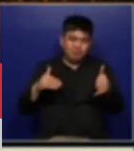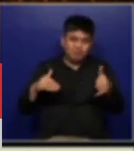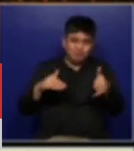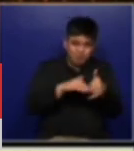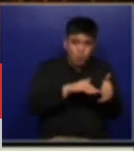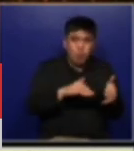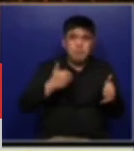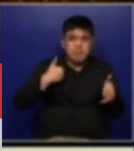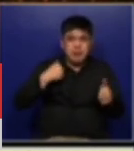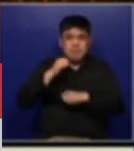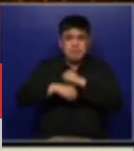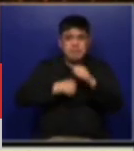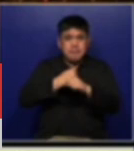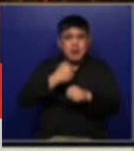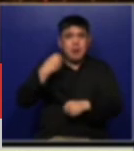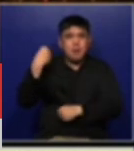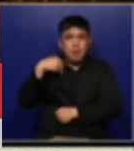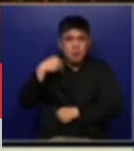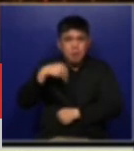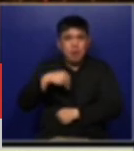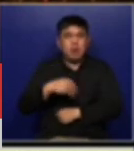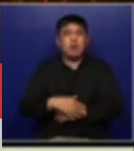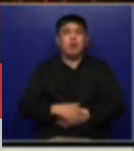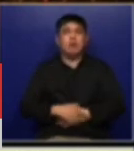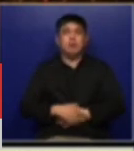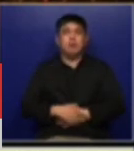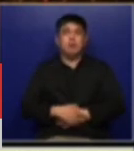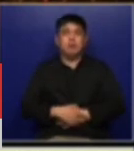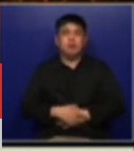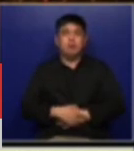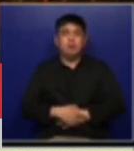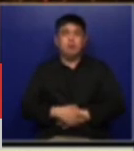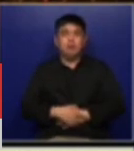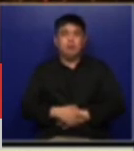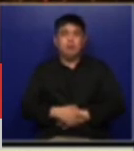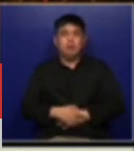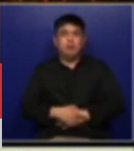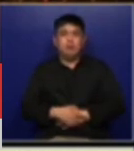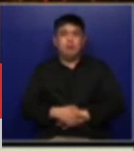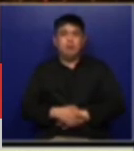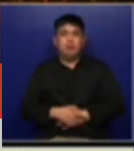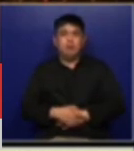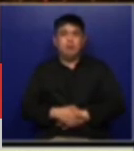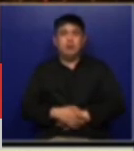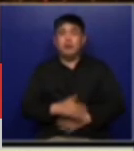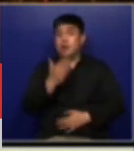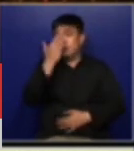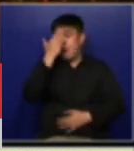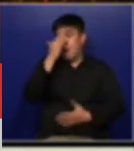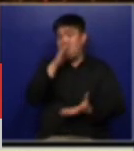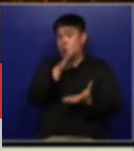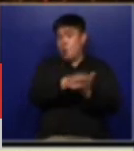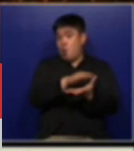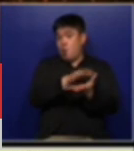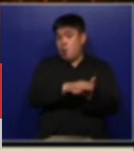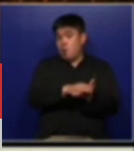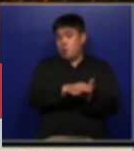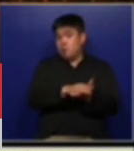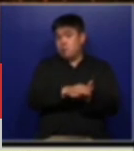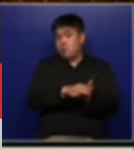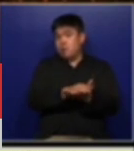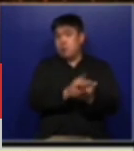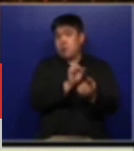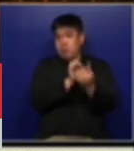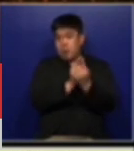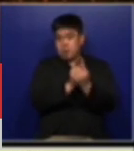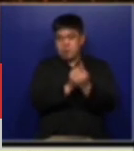แต่ละปีขอภาพด้วยค่ะประกอบกับบริเวณหน้าโรงเรียนเป็นช่วงเวลาเป็นท